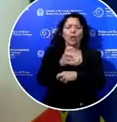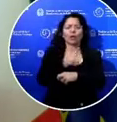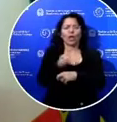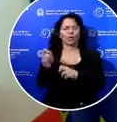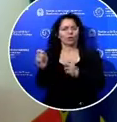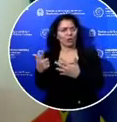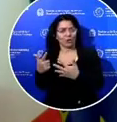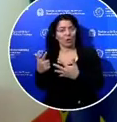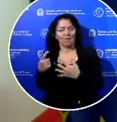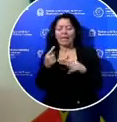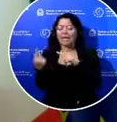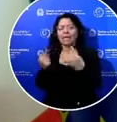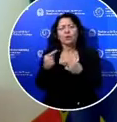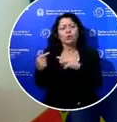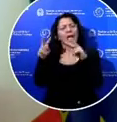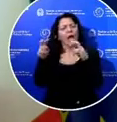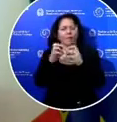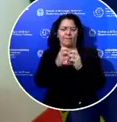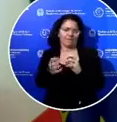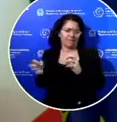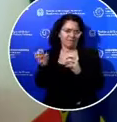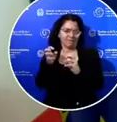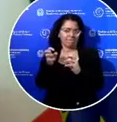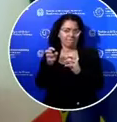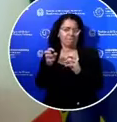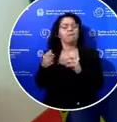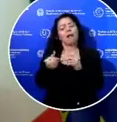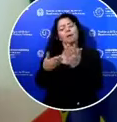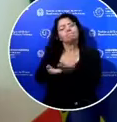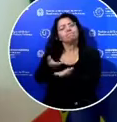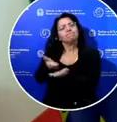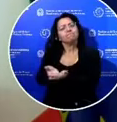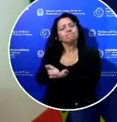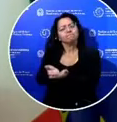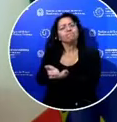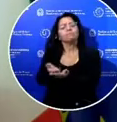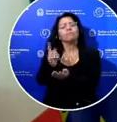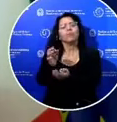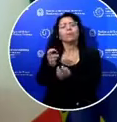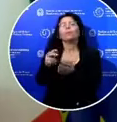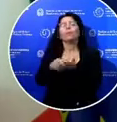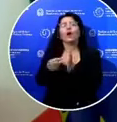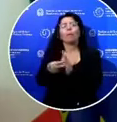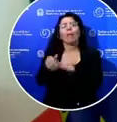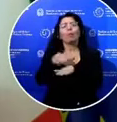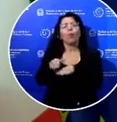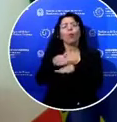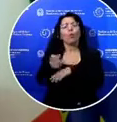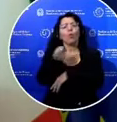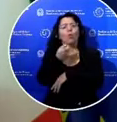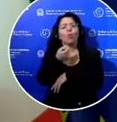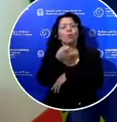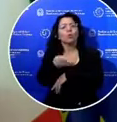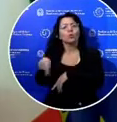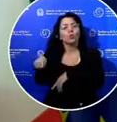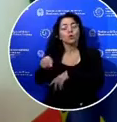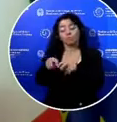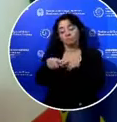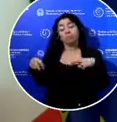che discutono di vari problemi. È stato sottoposto loro il problema dell'uso delle sostanze stupefacenti. Sono venuti